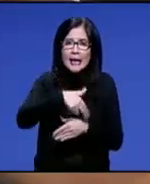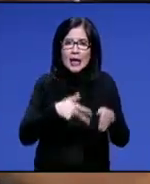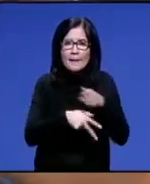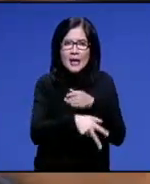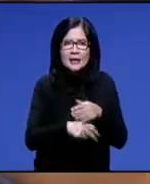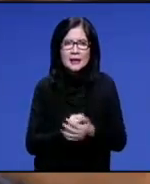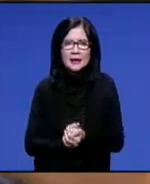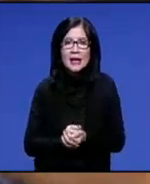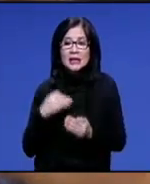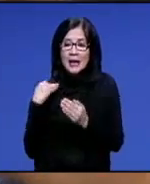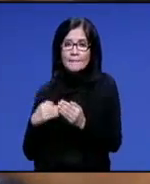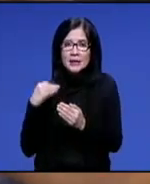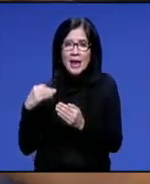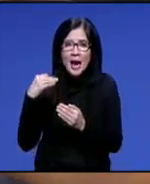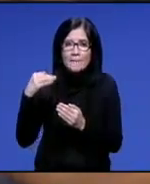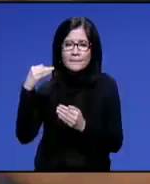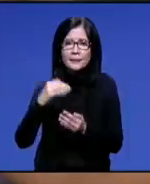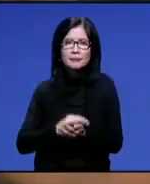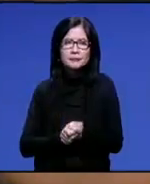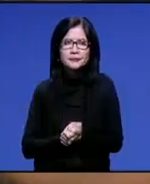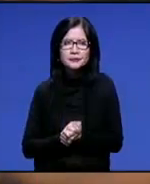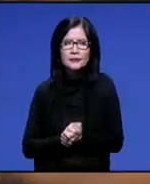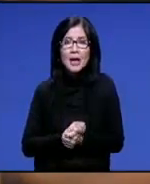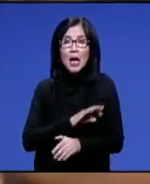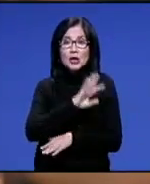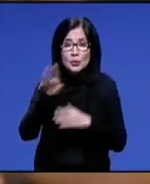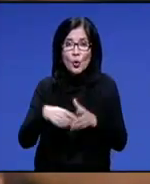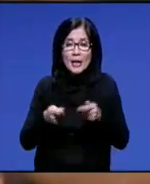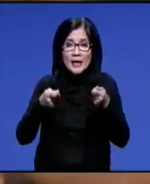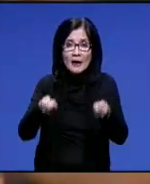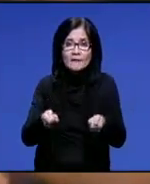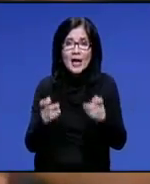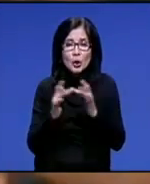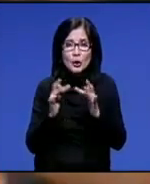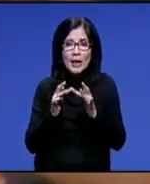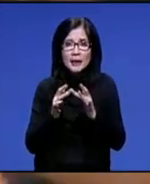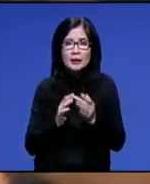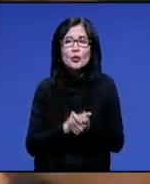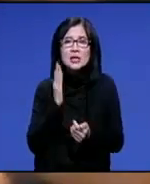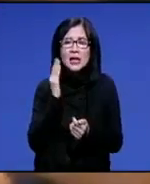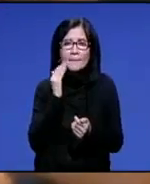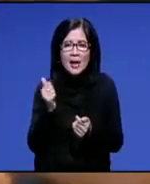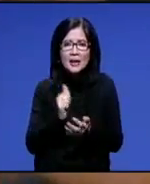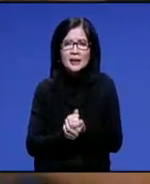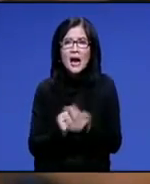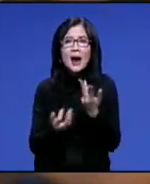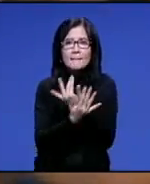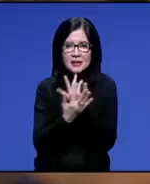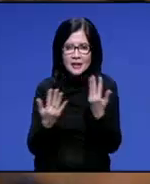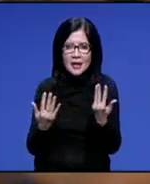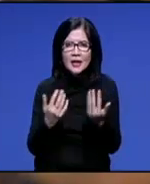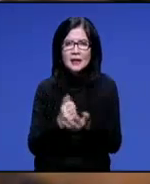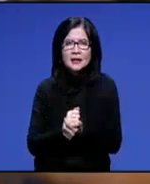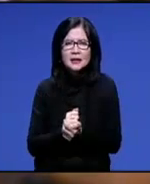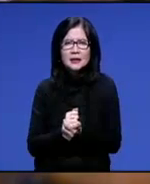Kita secara bertahap nih sekarang, dan semua yang pendaftaran melalui online itu dimudahkan gitu ya. Jadi masyarakat tinggal